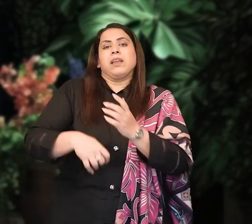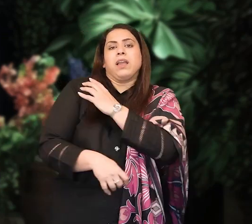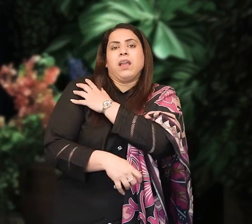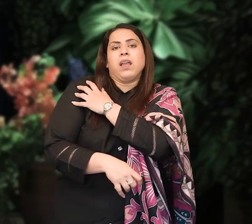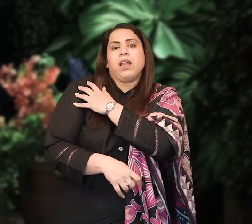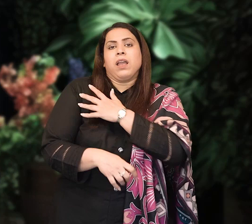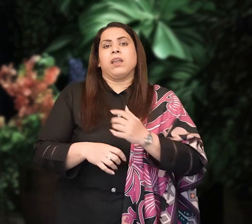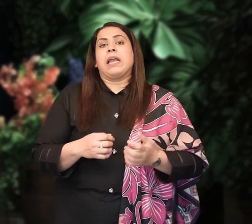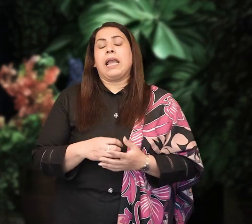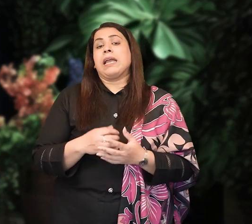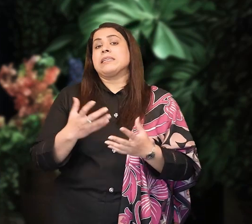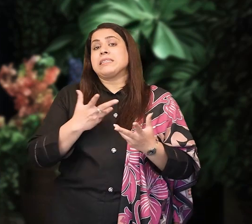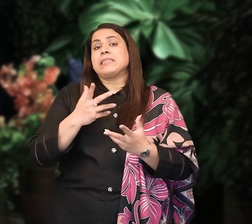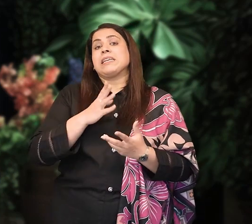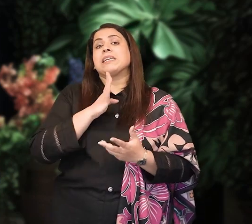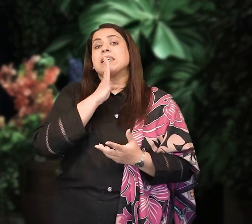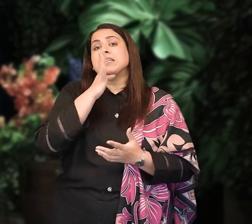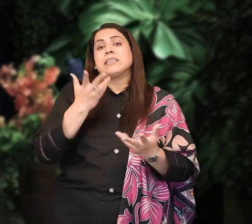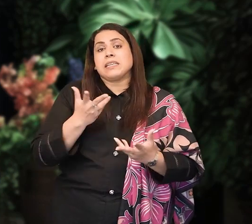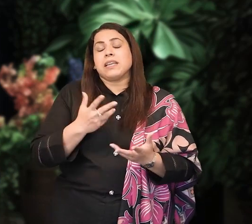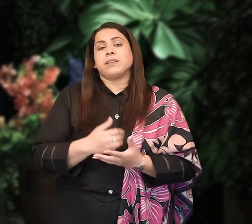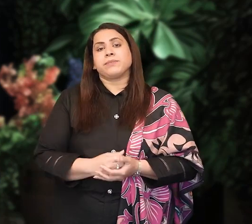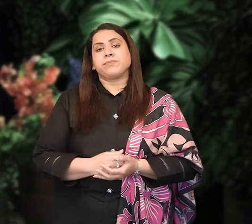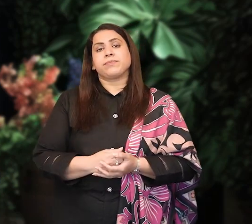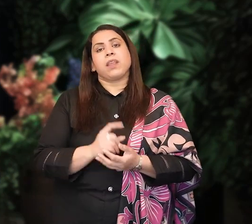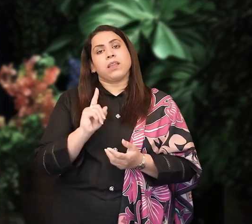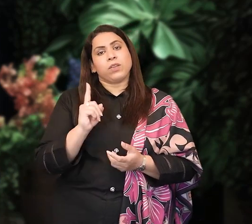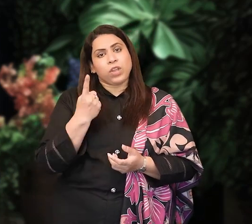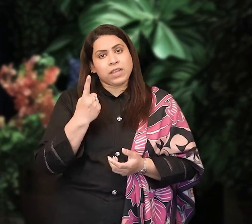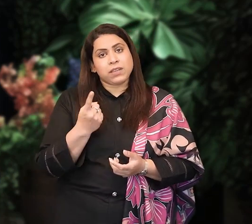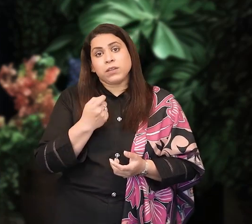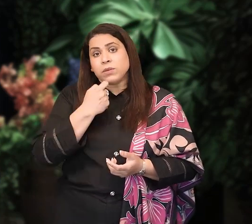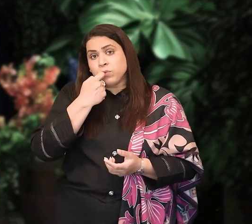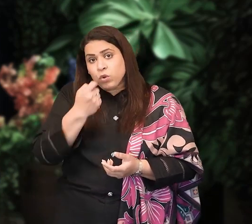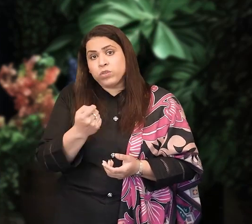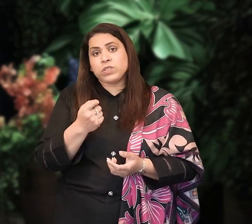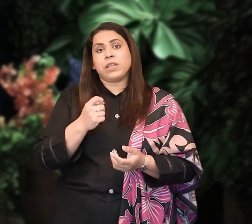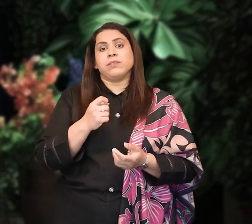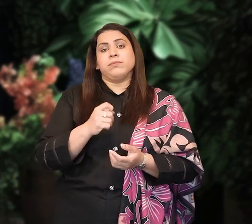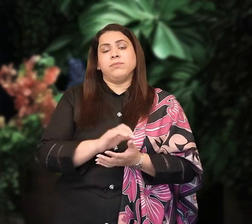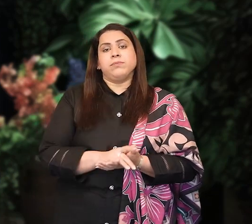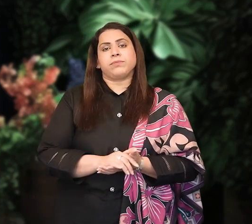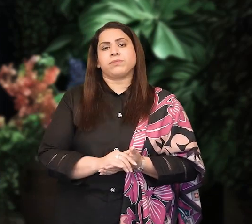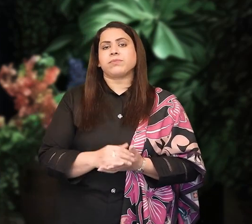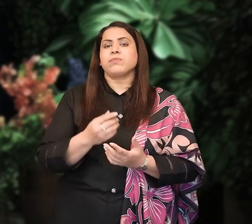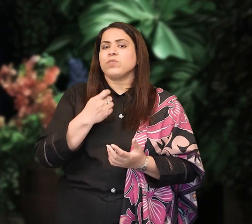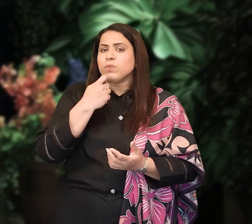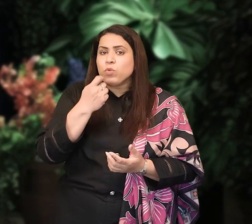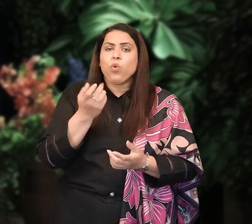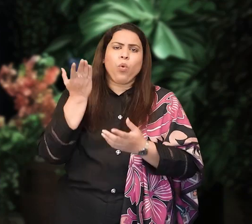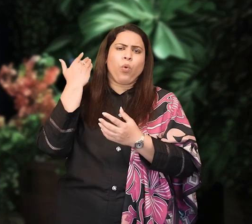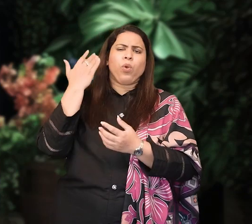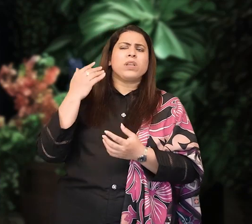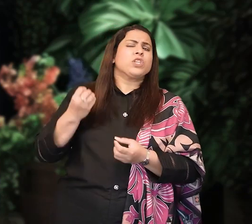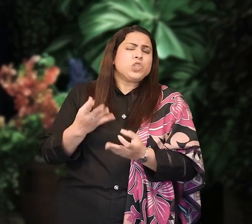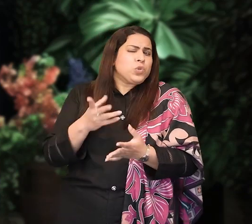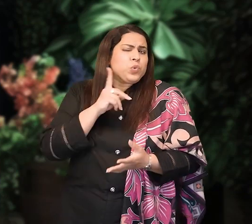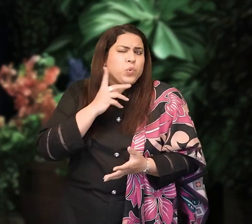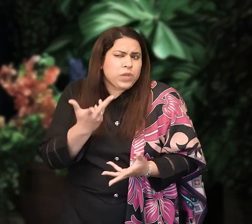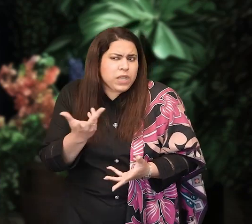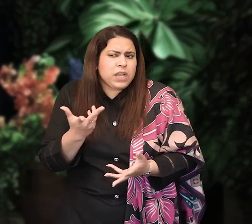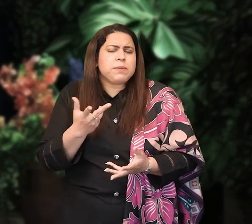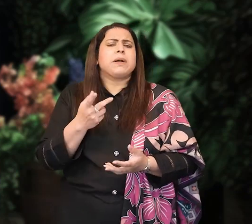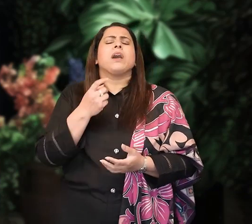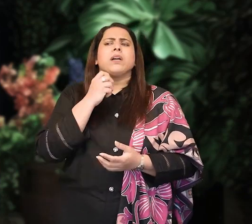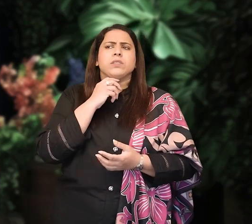से भी अंदाज़ा लगा लेते हैं कि पेशेंट को क्या कंडीशन है। वंस आपने पेशेंट से पूछ लिया, पेशेंट की हिस्ट्री ले ली, आपने उनका डायग्नोसिस कर लिया,